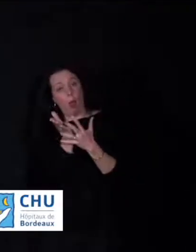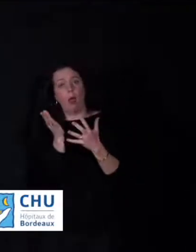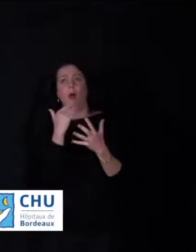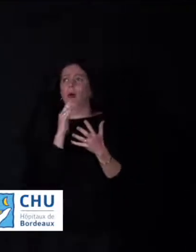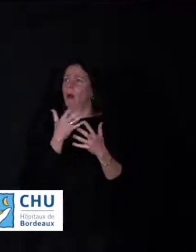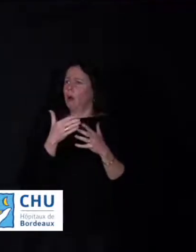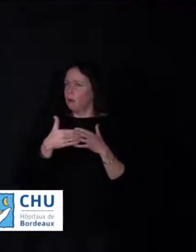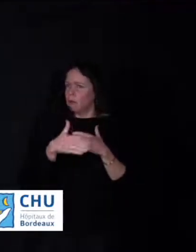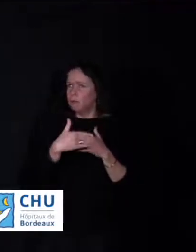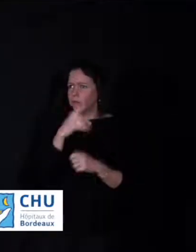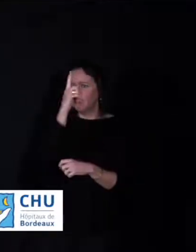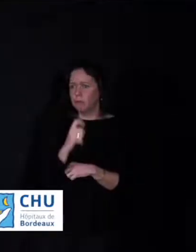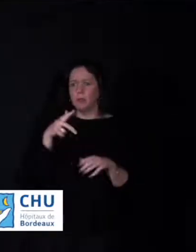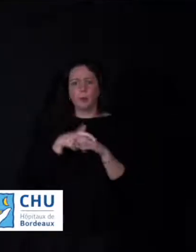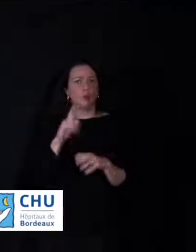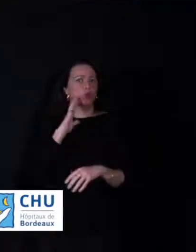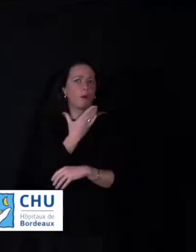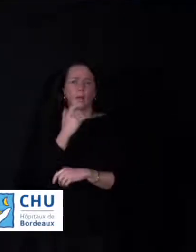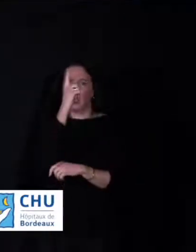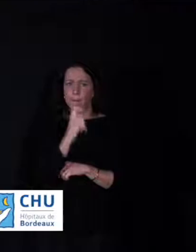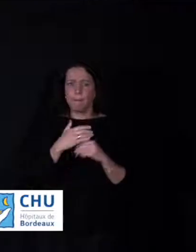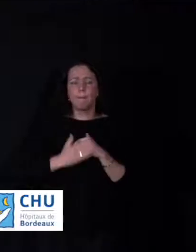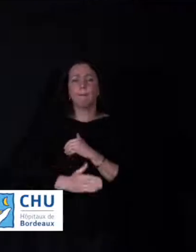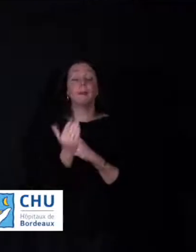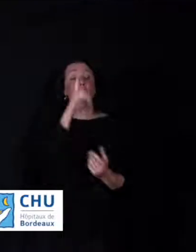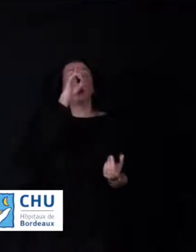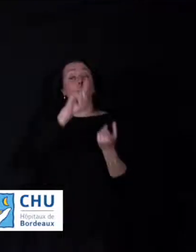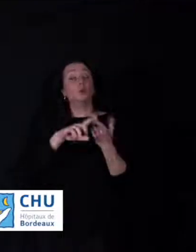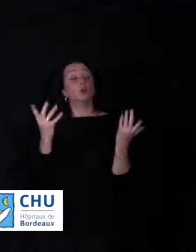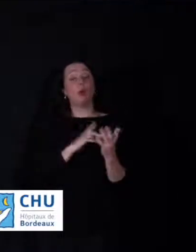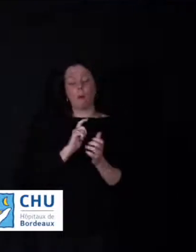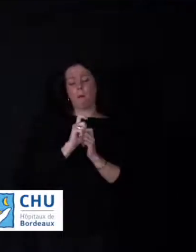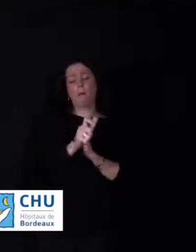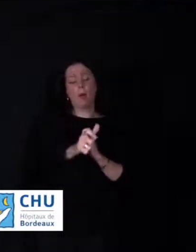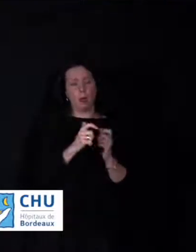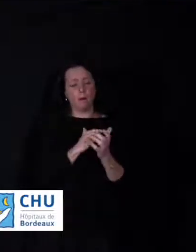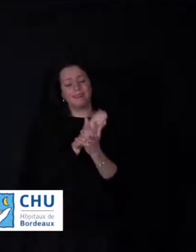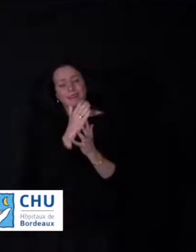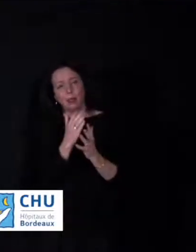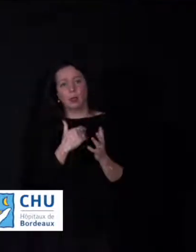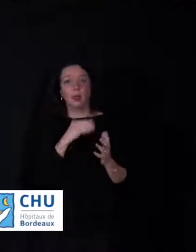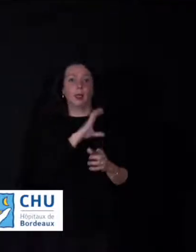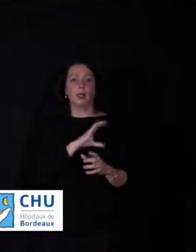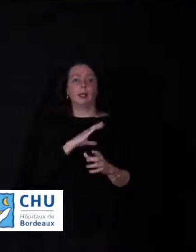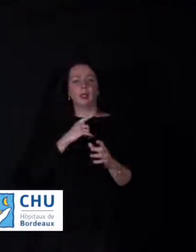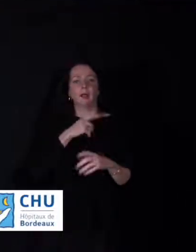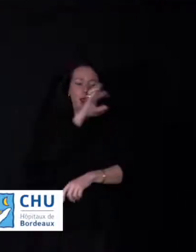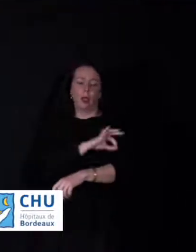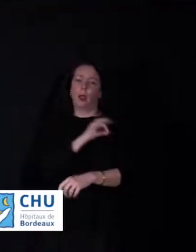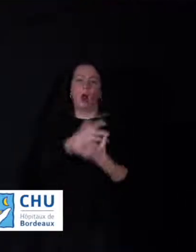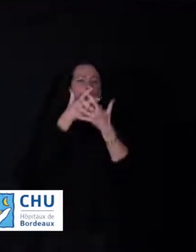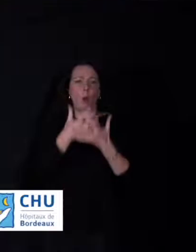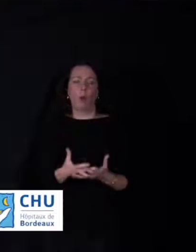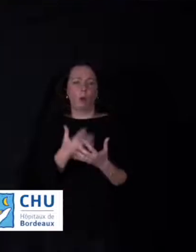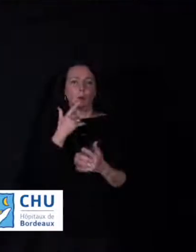débuter, je pense, début janvier, ont pour but de réduire le fardeau de la vaccination chez les personnes